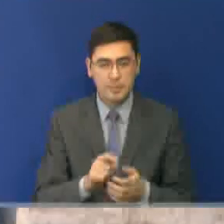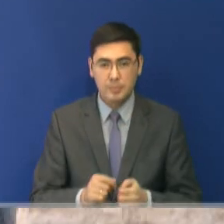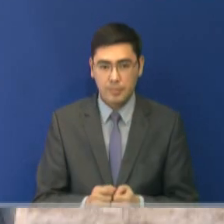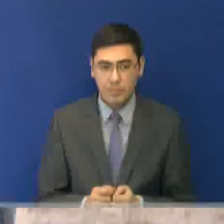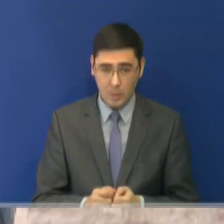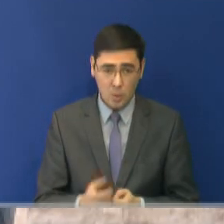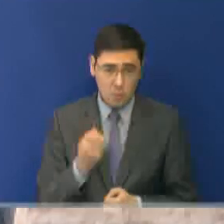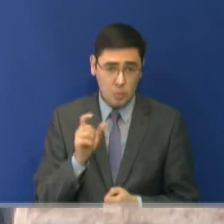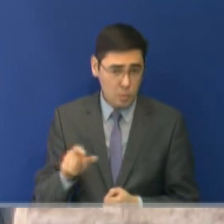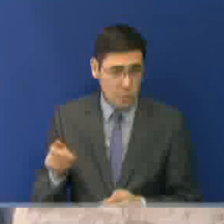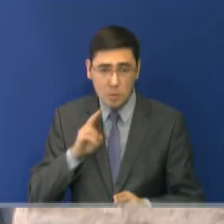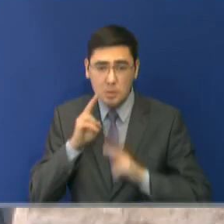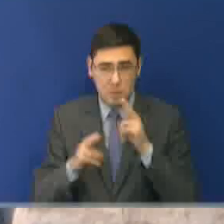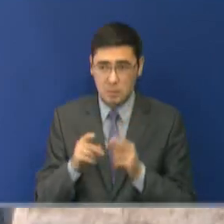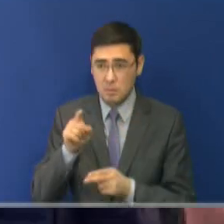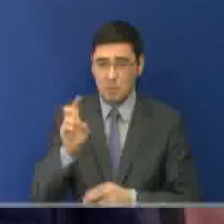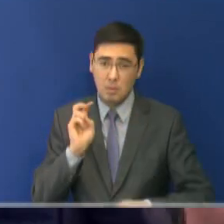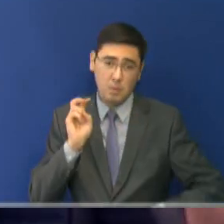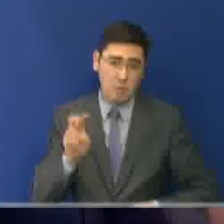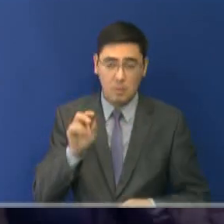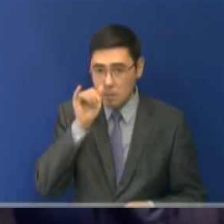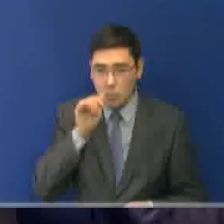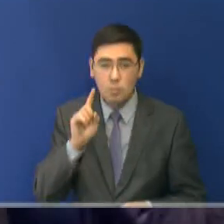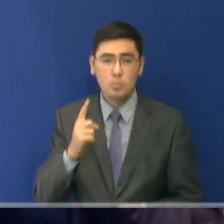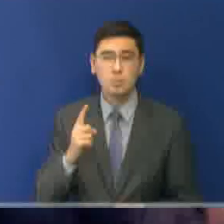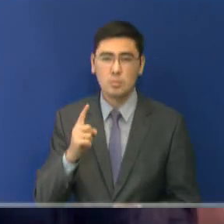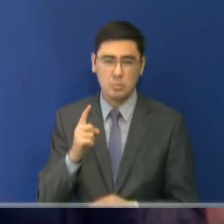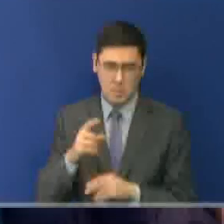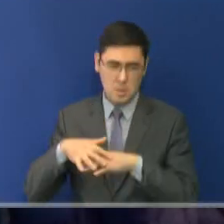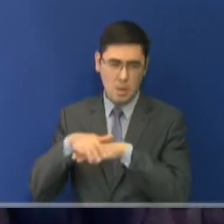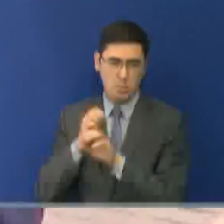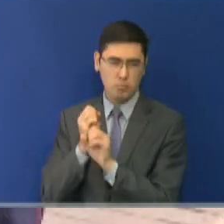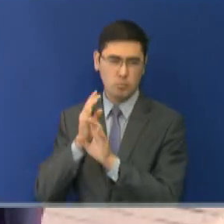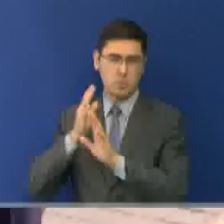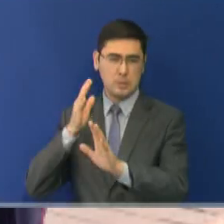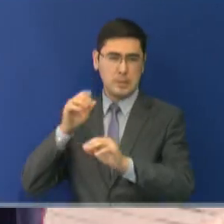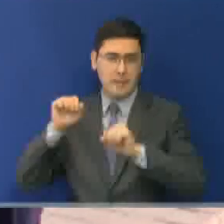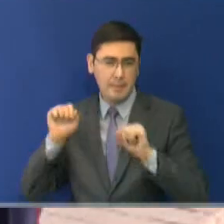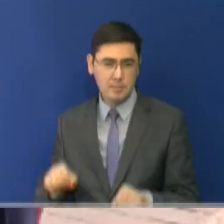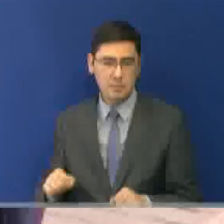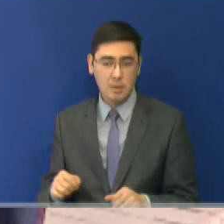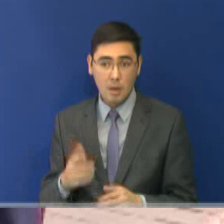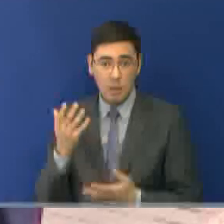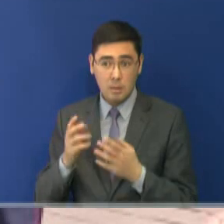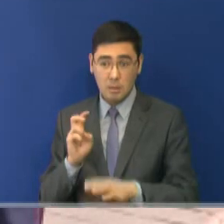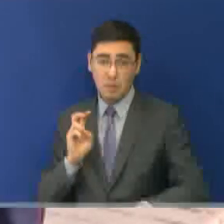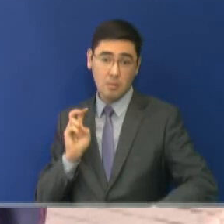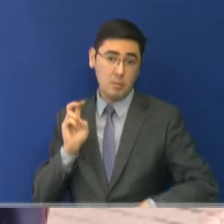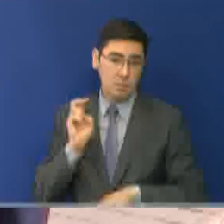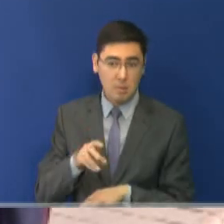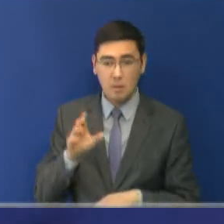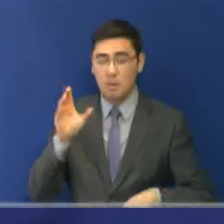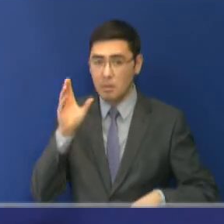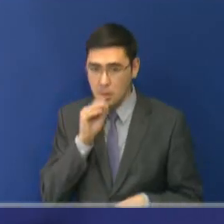обследование практически невозможно. Причина этому являются большие очереди. Ну а если вдруг удалось попасть, то врачи отказывают больным в